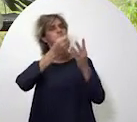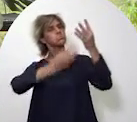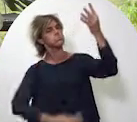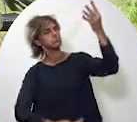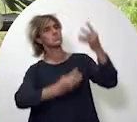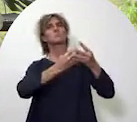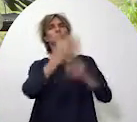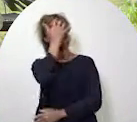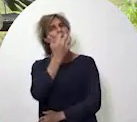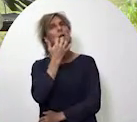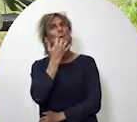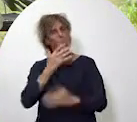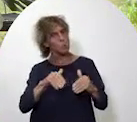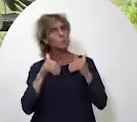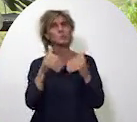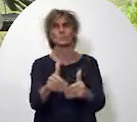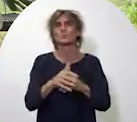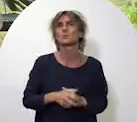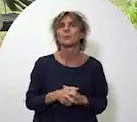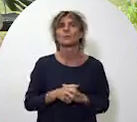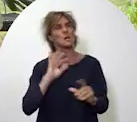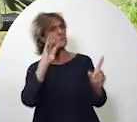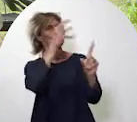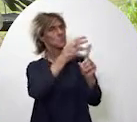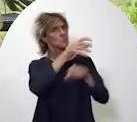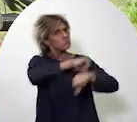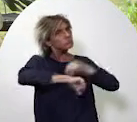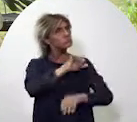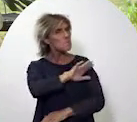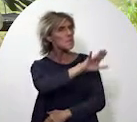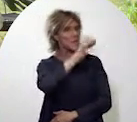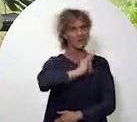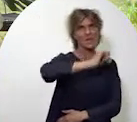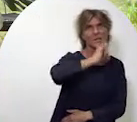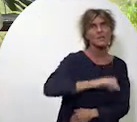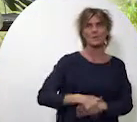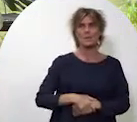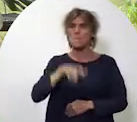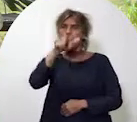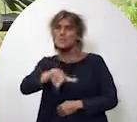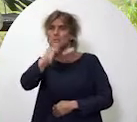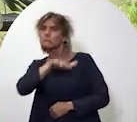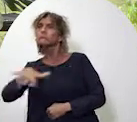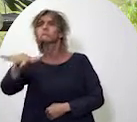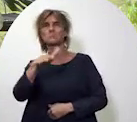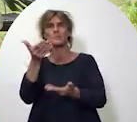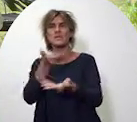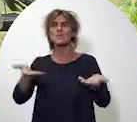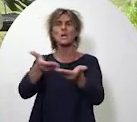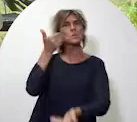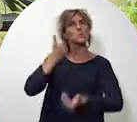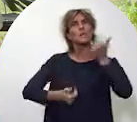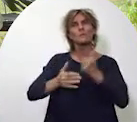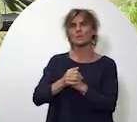avec ses yeux toutes ses missions ses missions en direction des aînés des personnes en situation de